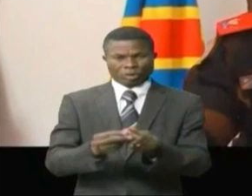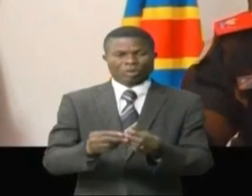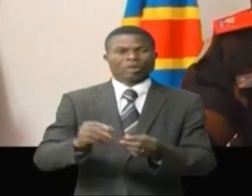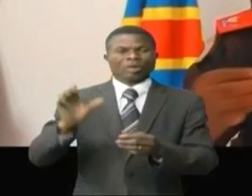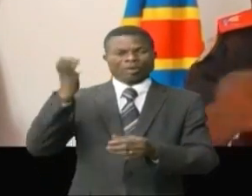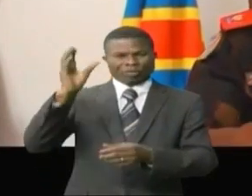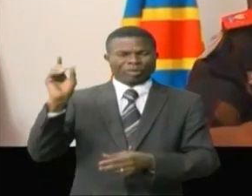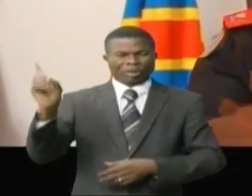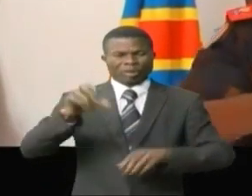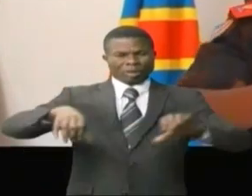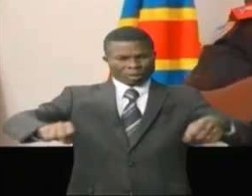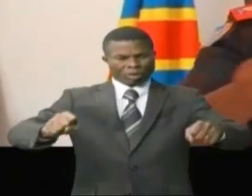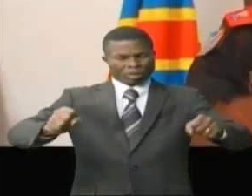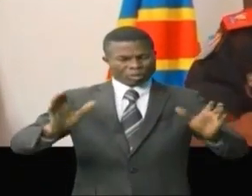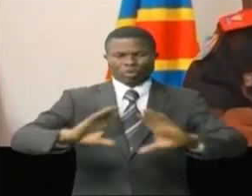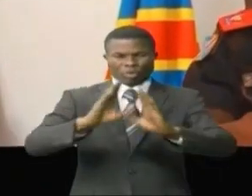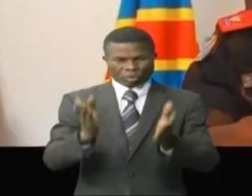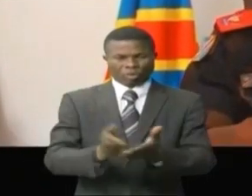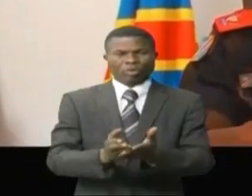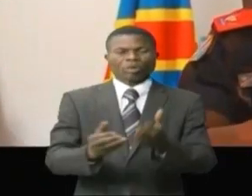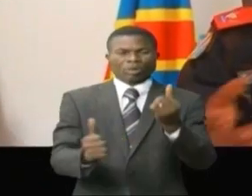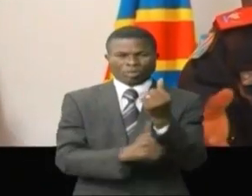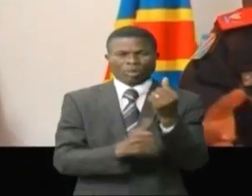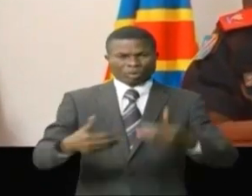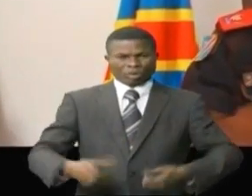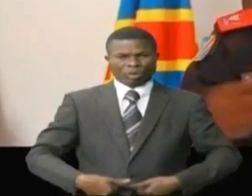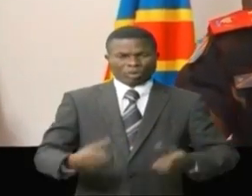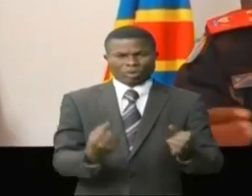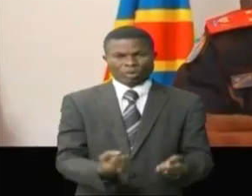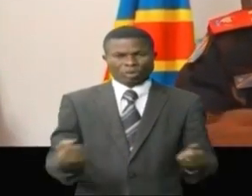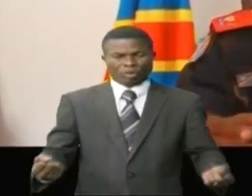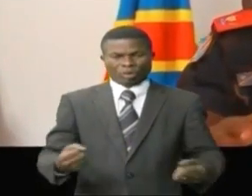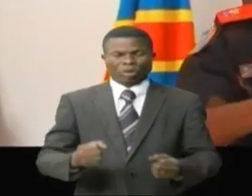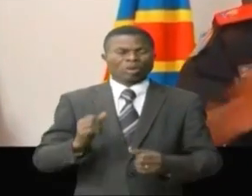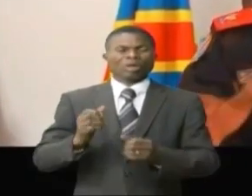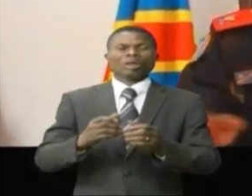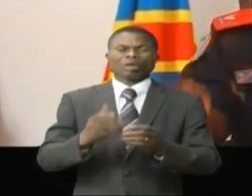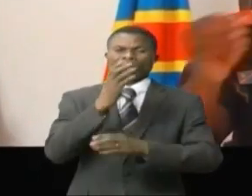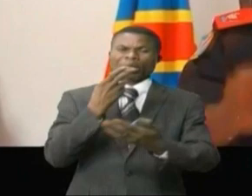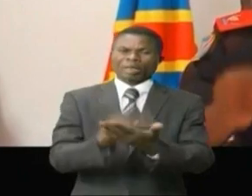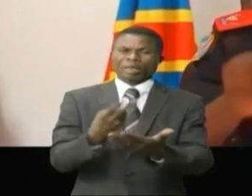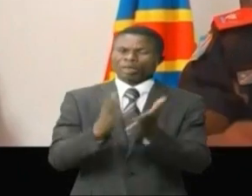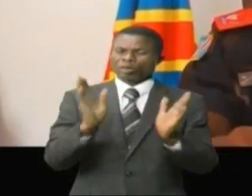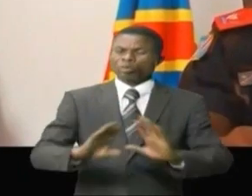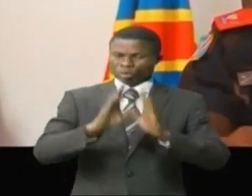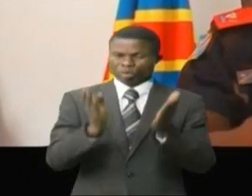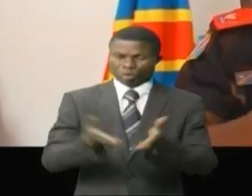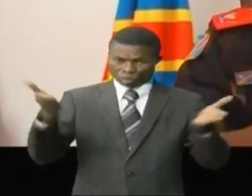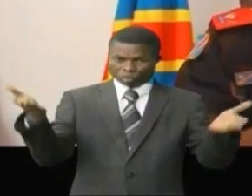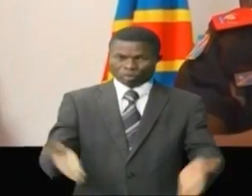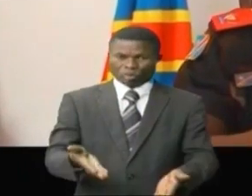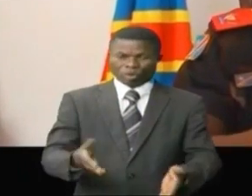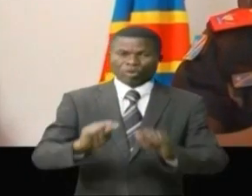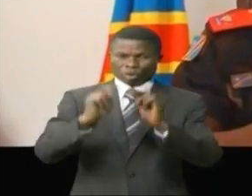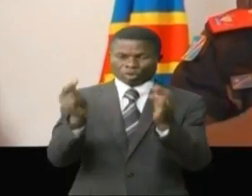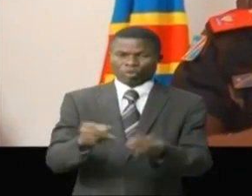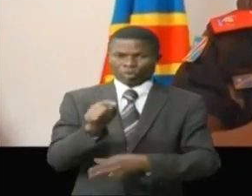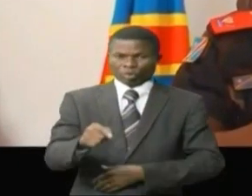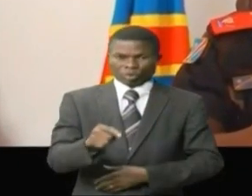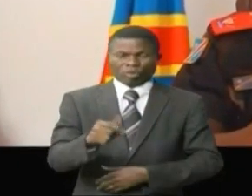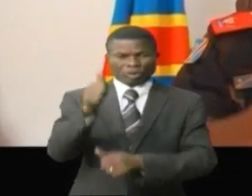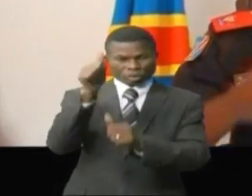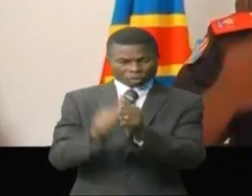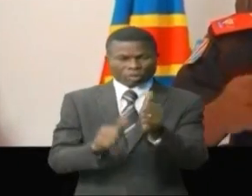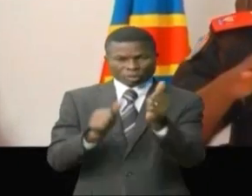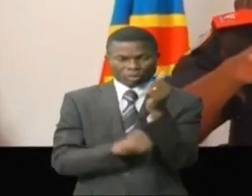des motards, de tous ceux qui sont des hommes forts, des gangsters, tout le monde se retrouve dedans. À tel point que